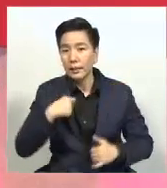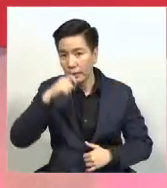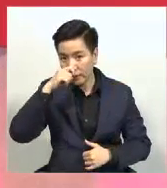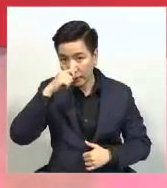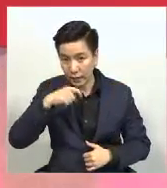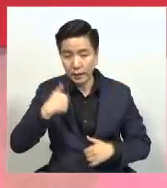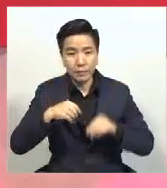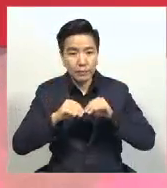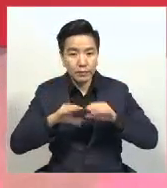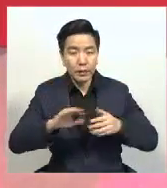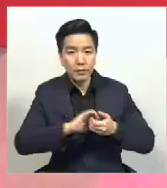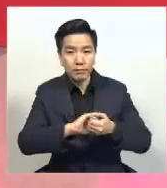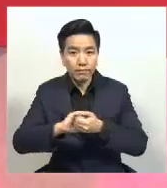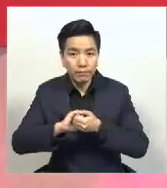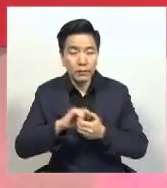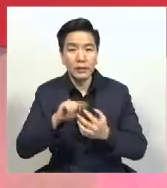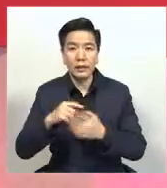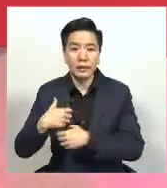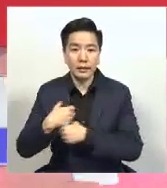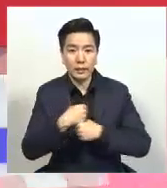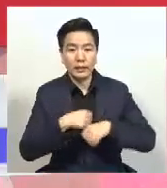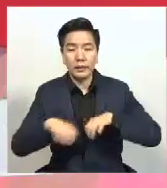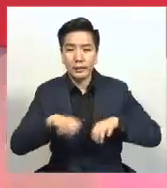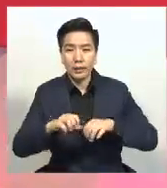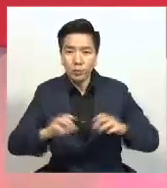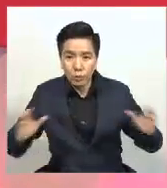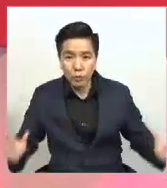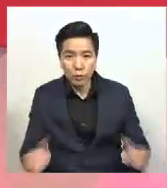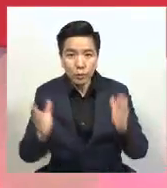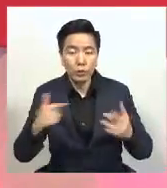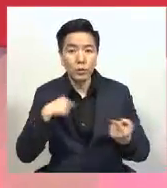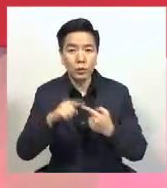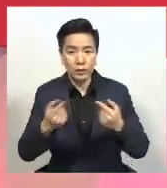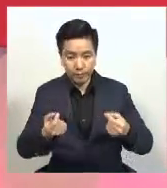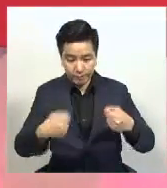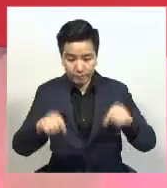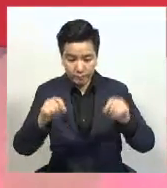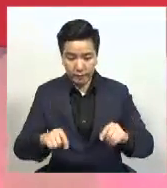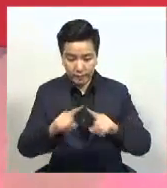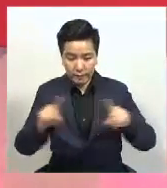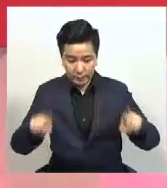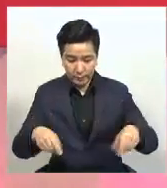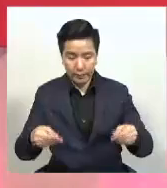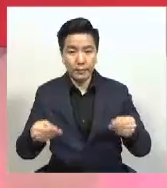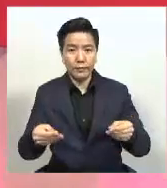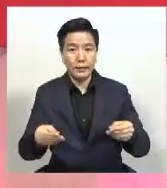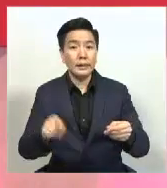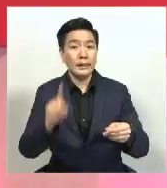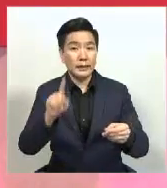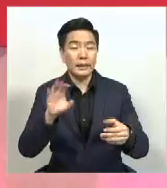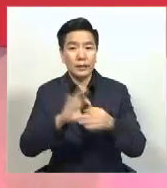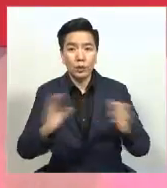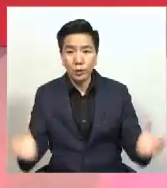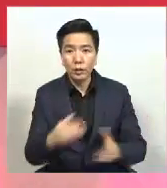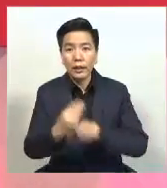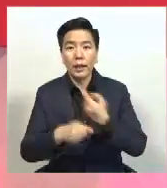นะคะได้ประกาศความสำเร็จในฐานะเจ้าภาพที่สามารถผลักดันให้มีการลงนามข้อตกลง1ฉบับค่ะเพื่อช่วยส่งเสริมการค้าการ